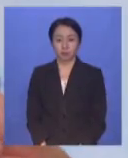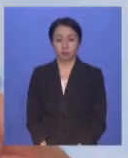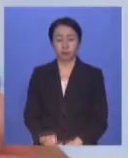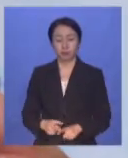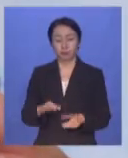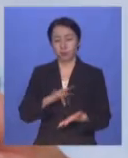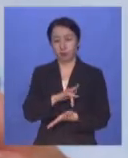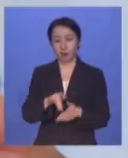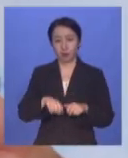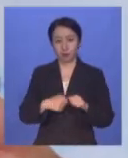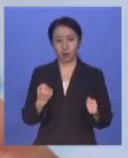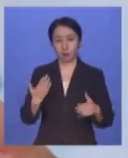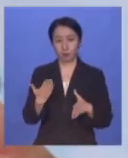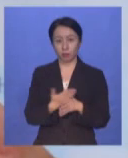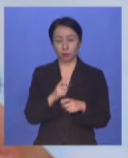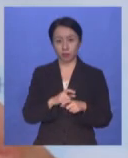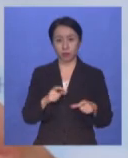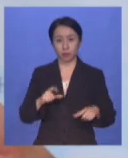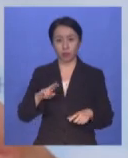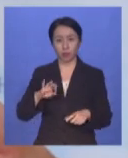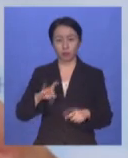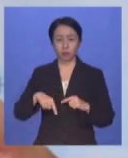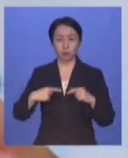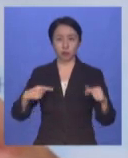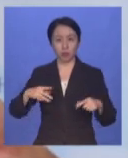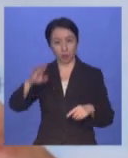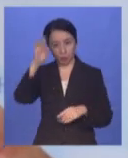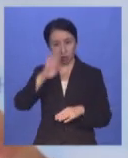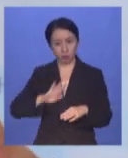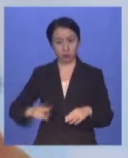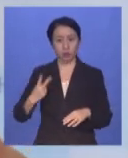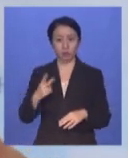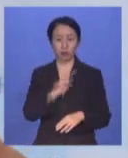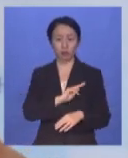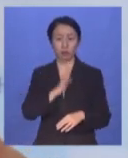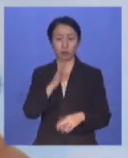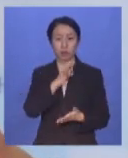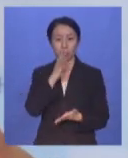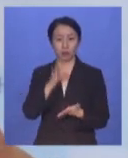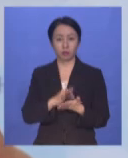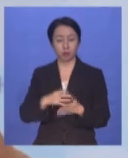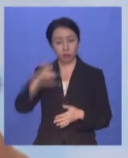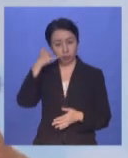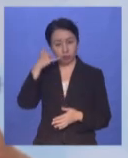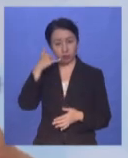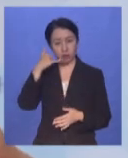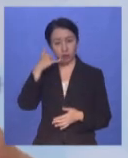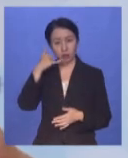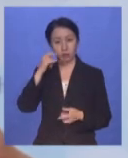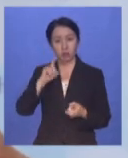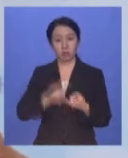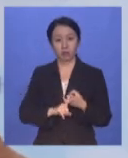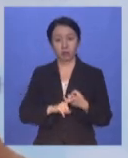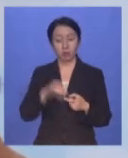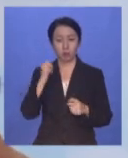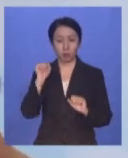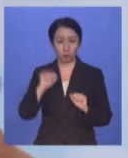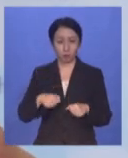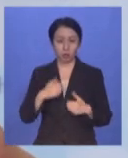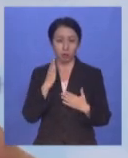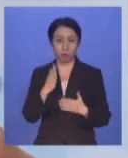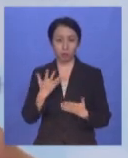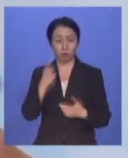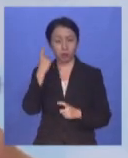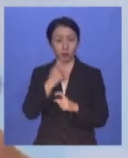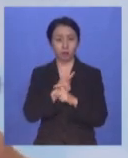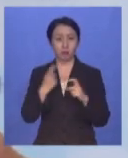Этот центр открыт для помощи гражданам с юга или с других государств. Два сотрудника будут отвечать на телефонные звонки. Связавшись с ними, можно будет